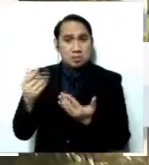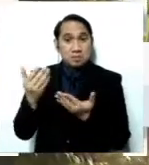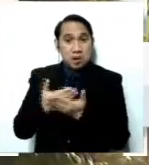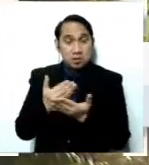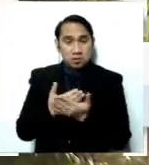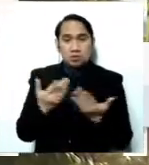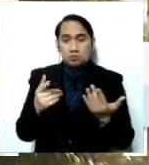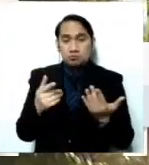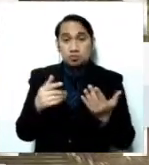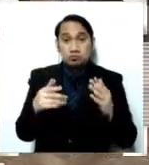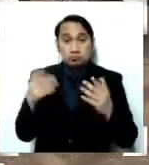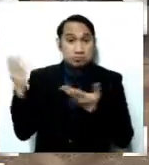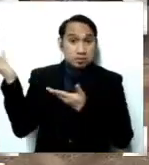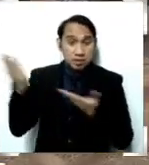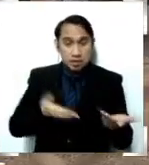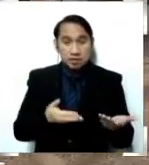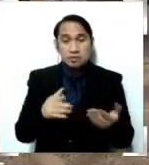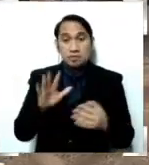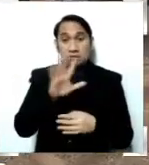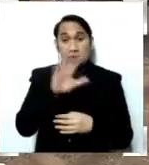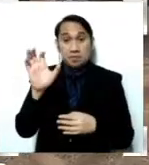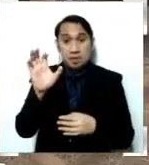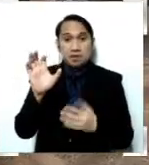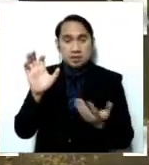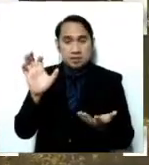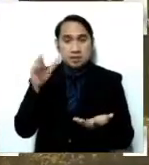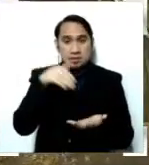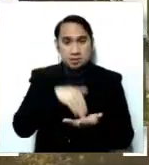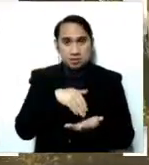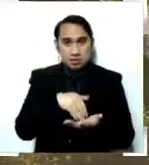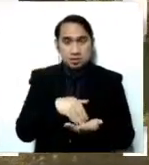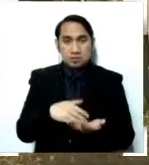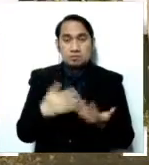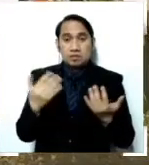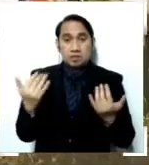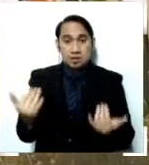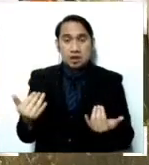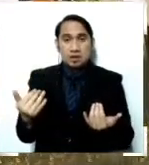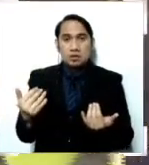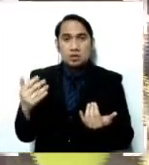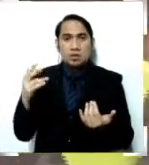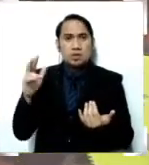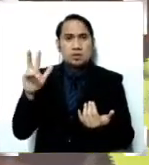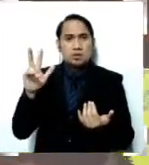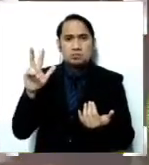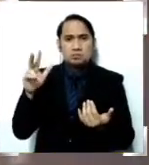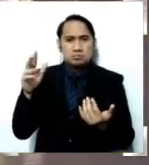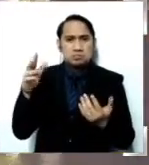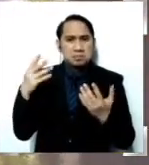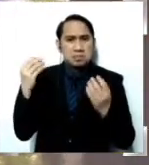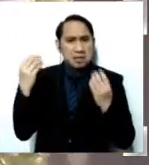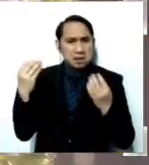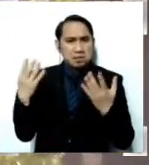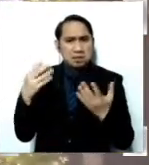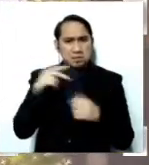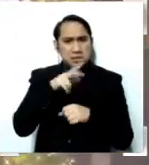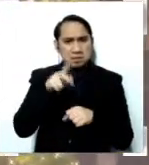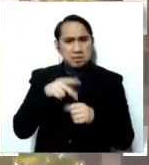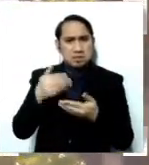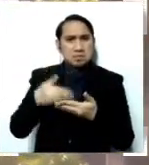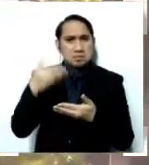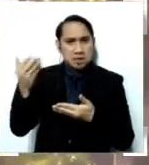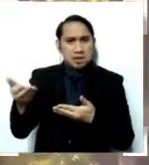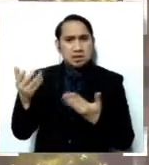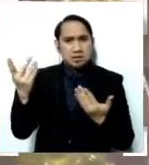500,000 doses ng Sinovac. 2.5 million doses na ang biniling bakuna ng Pilipinas sa China, habang 1 million doses